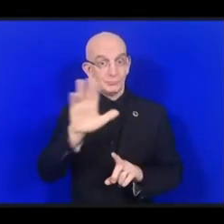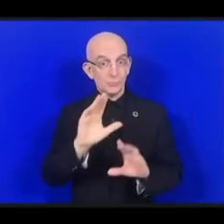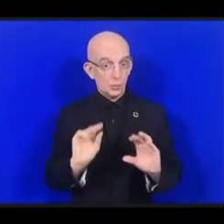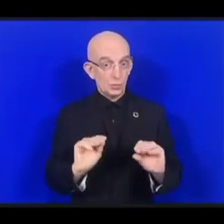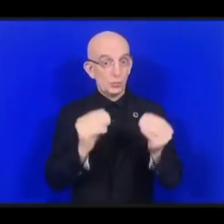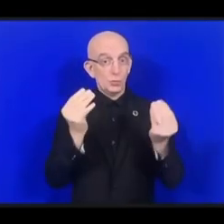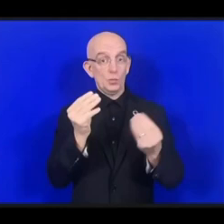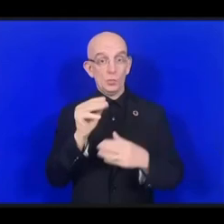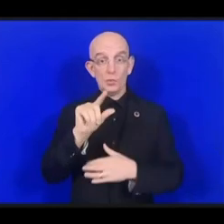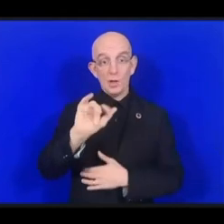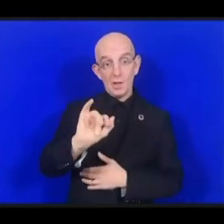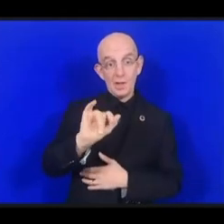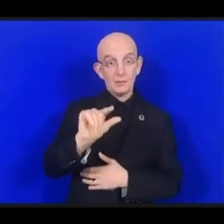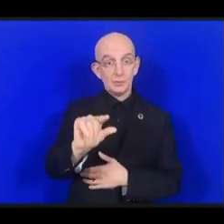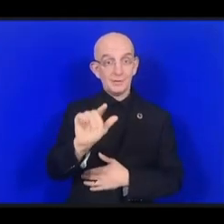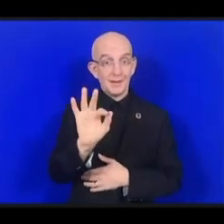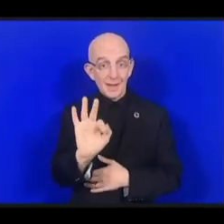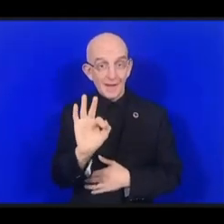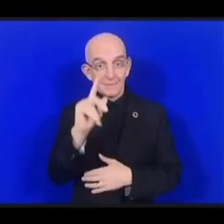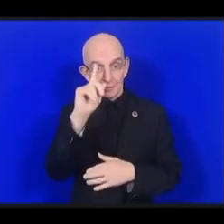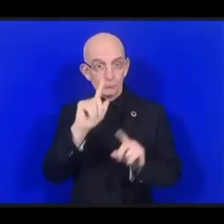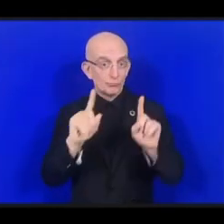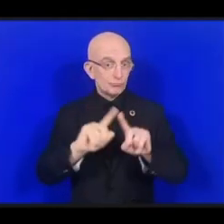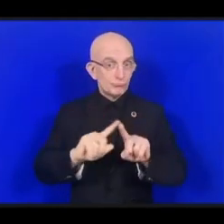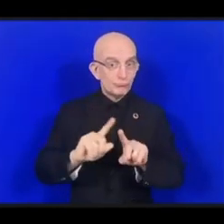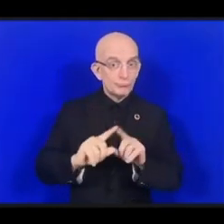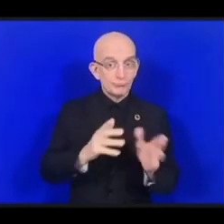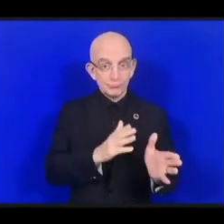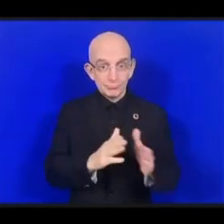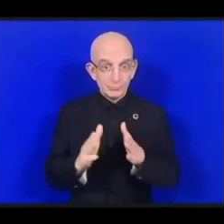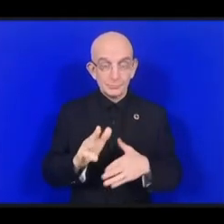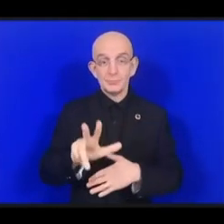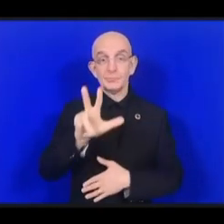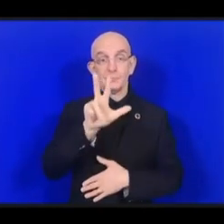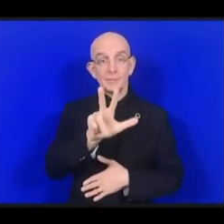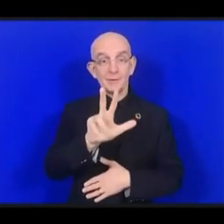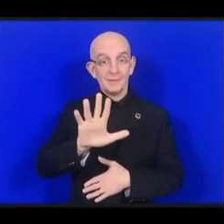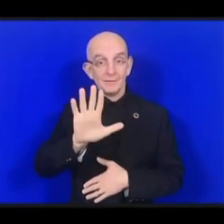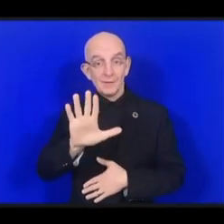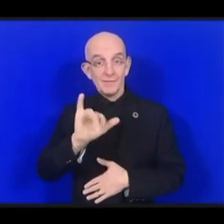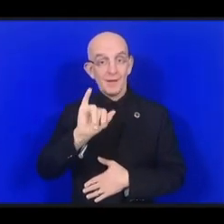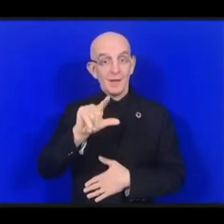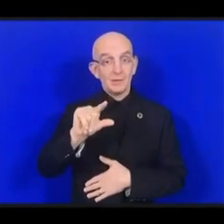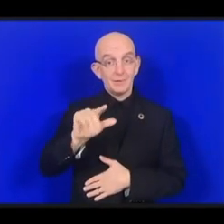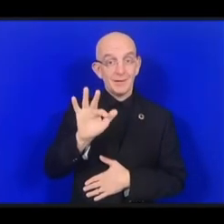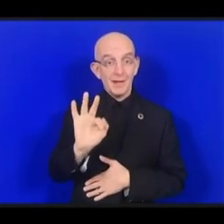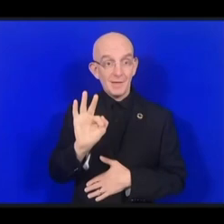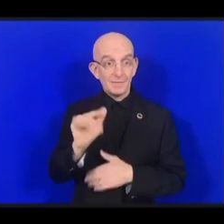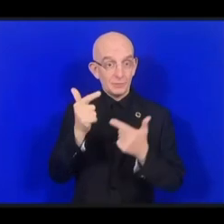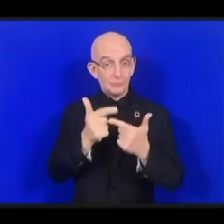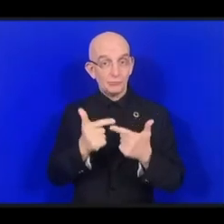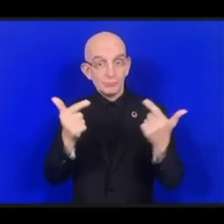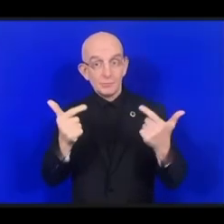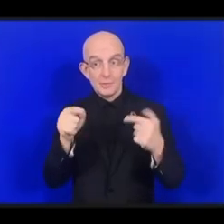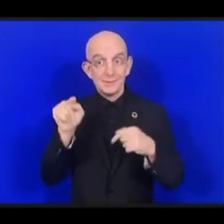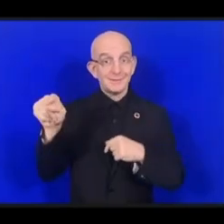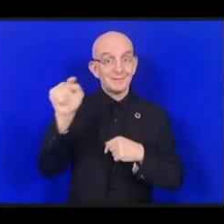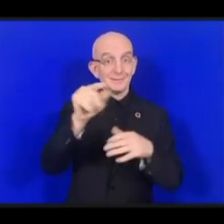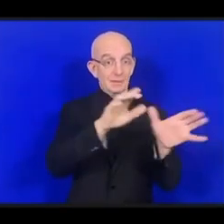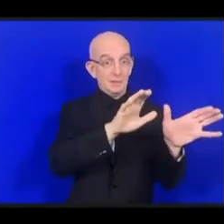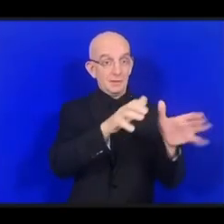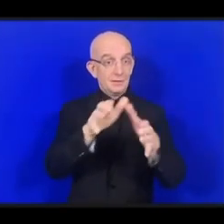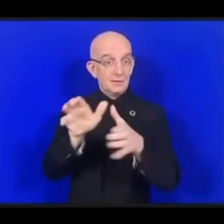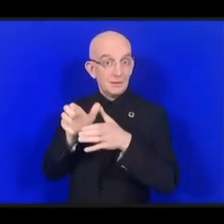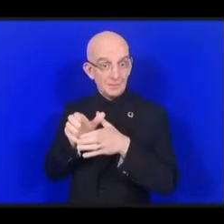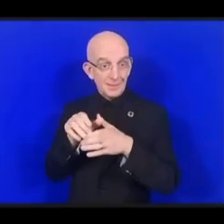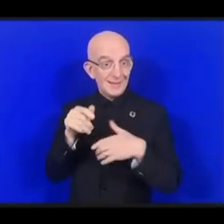て数千人ではないにしてもさらに数百人のオンラインの参加者がこのフォーラムに貢献できたということ